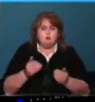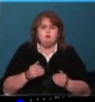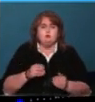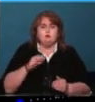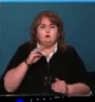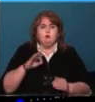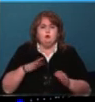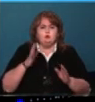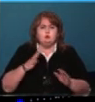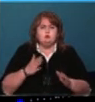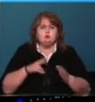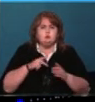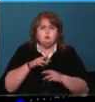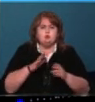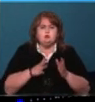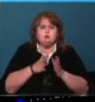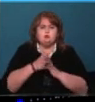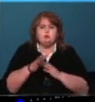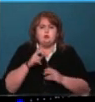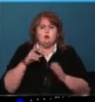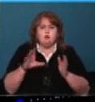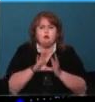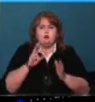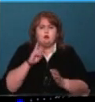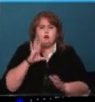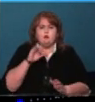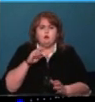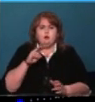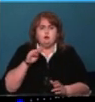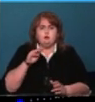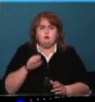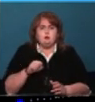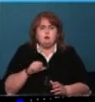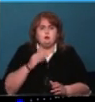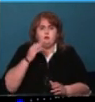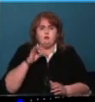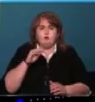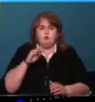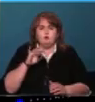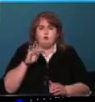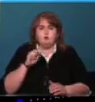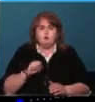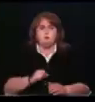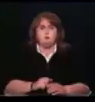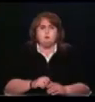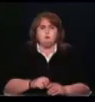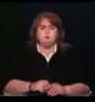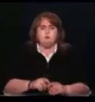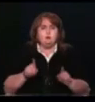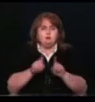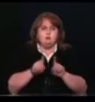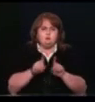идет излучение энергии, излучение кванта или излучение фотона. В принципе, это одно и то